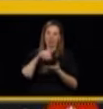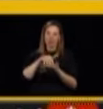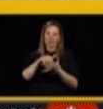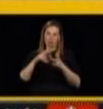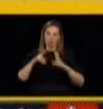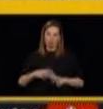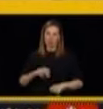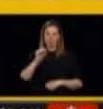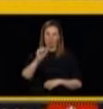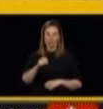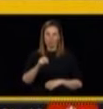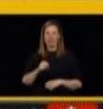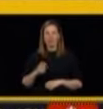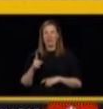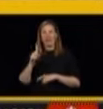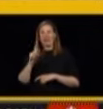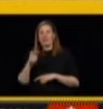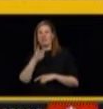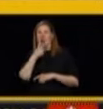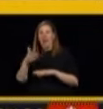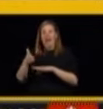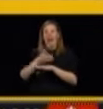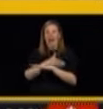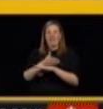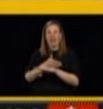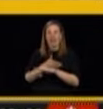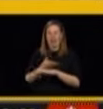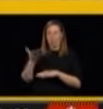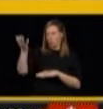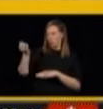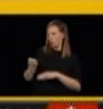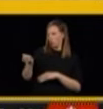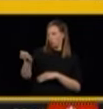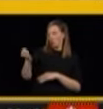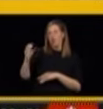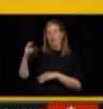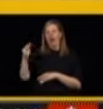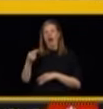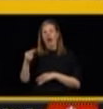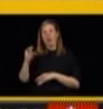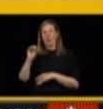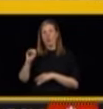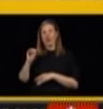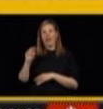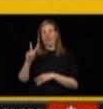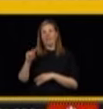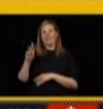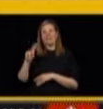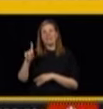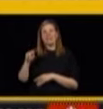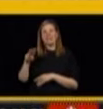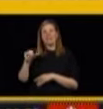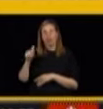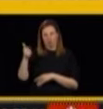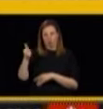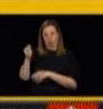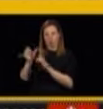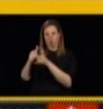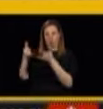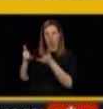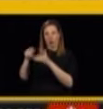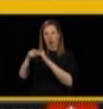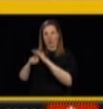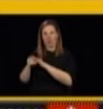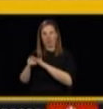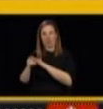de passer en anglais, une question qui nous provient de l'extérieur aujourd'hui d'Henri Ouellette-Vézina du journal Métro, qui s'adresse à la ministre de la Santé,